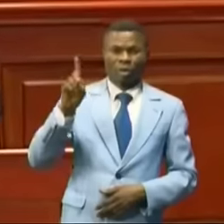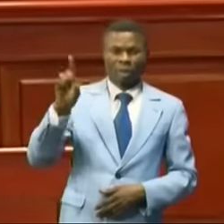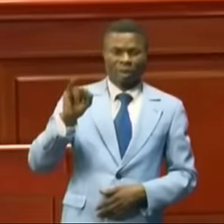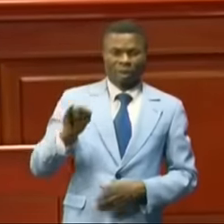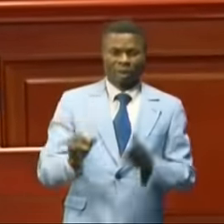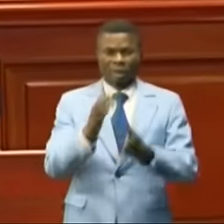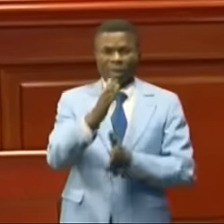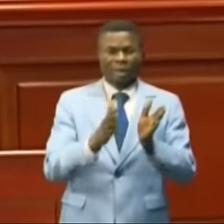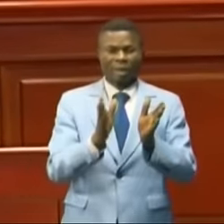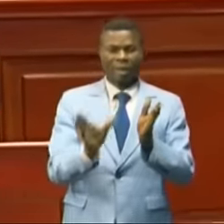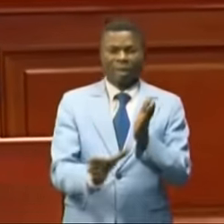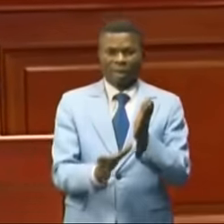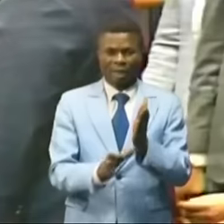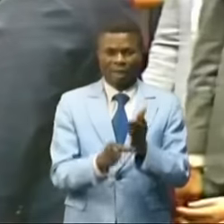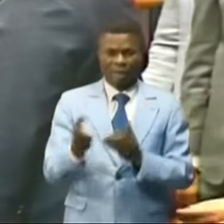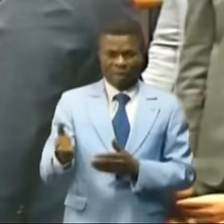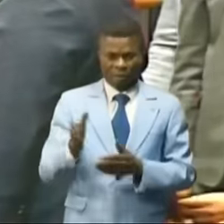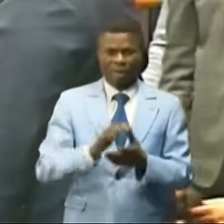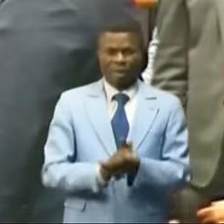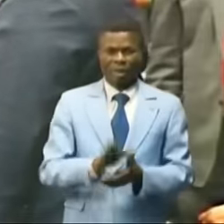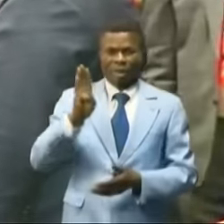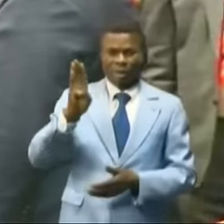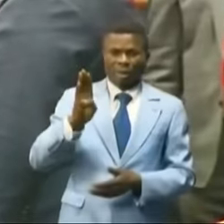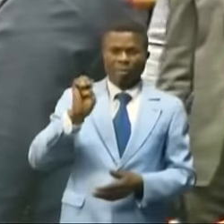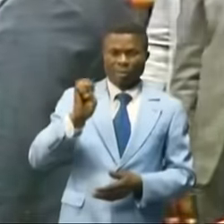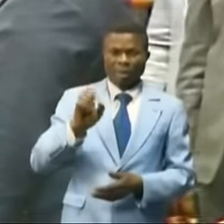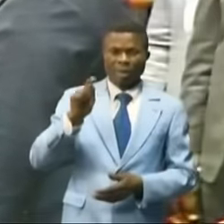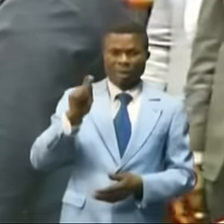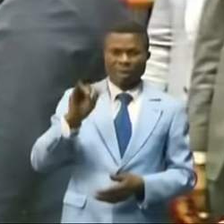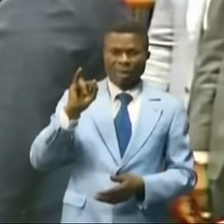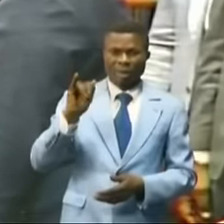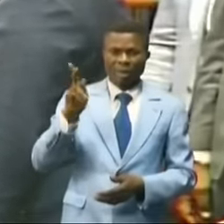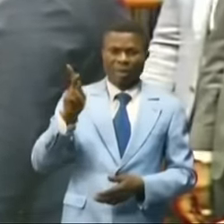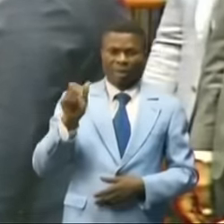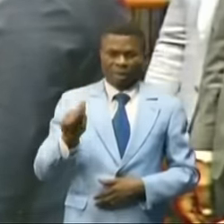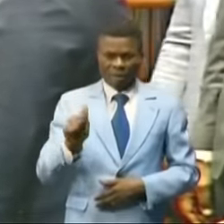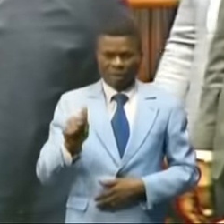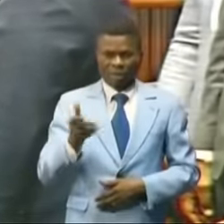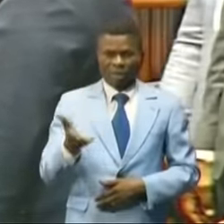adjoint Pascal Omana Bitika. Monsieur le président du Sénat,